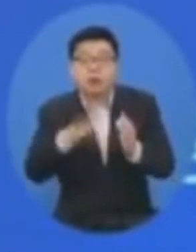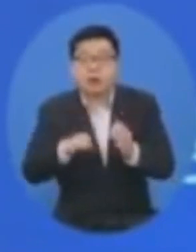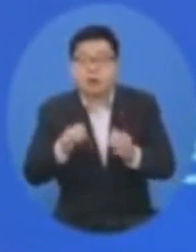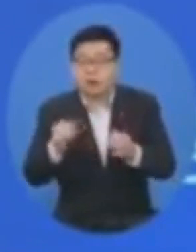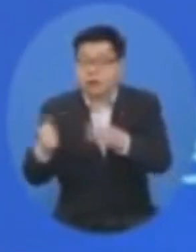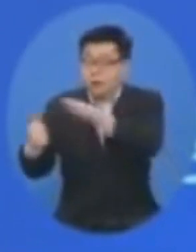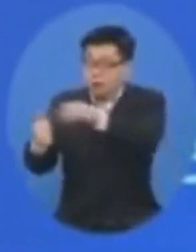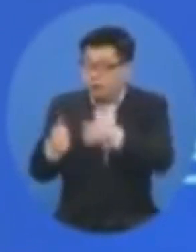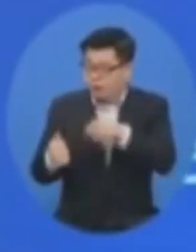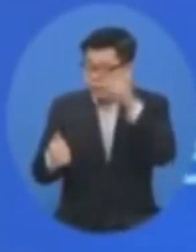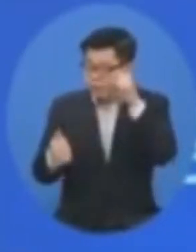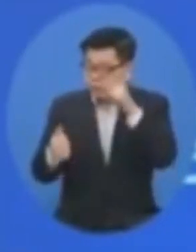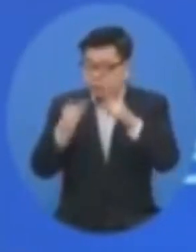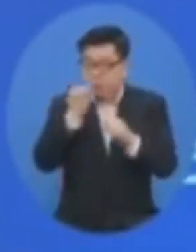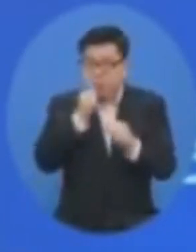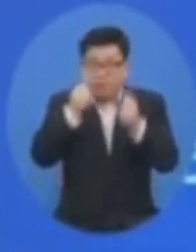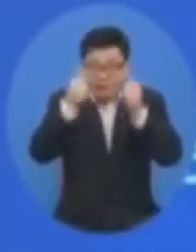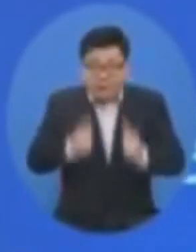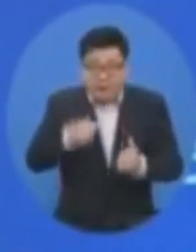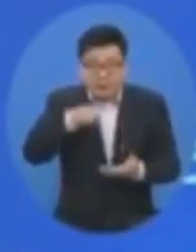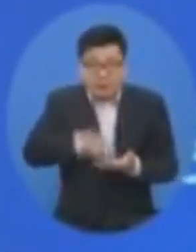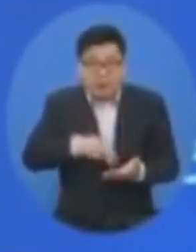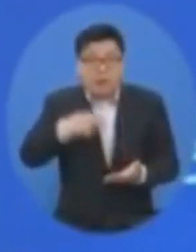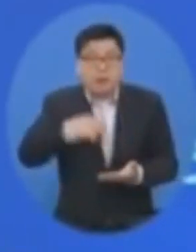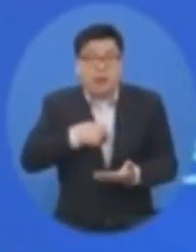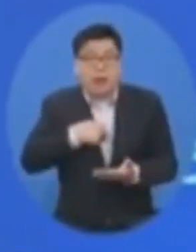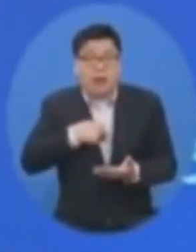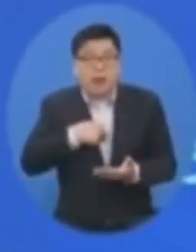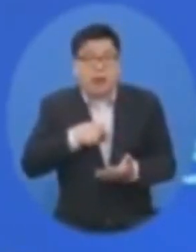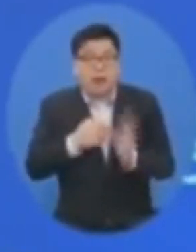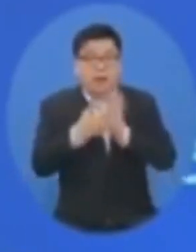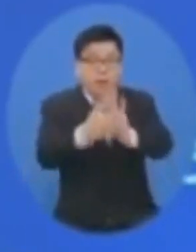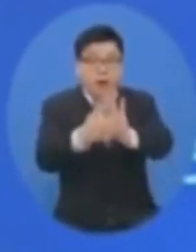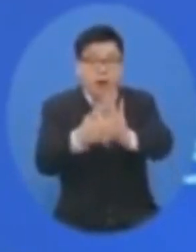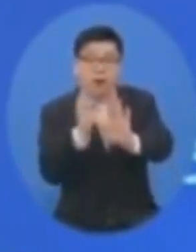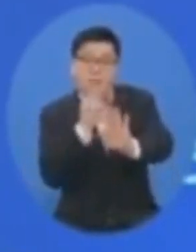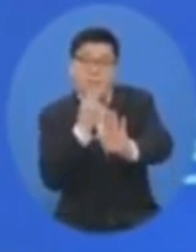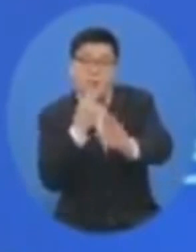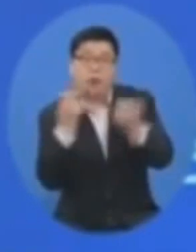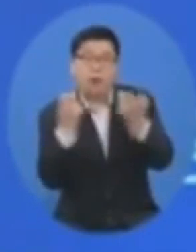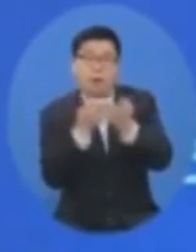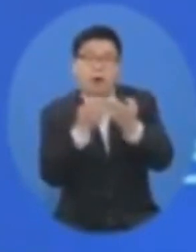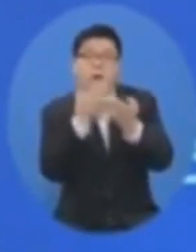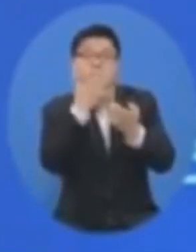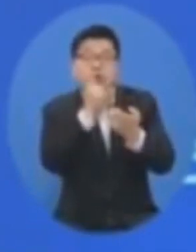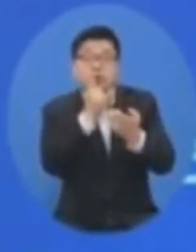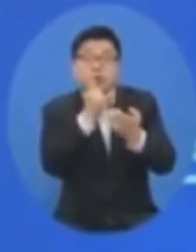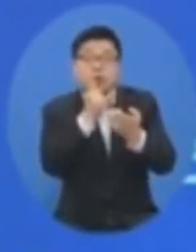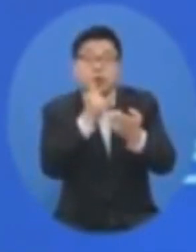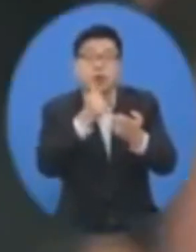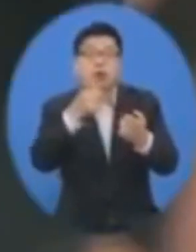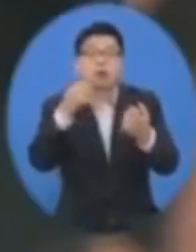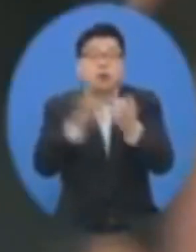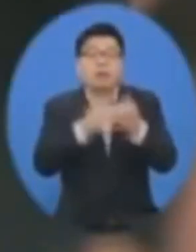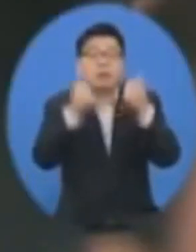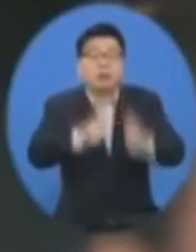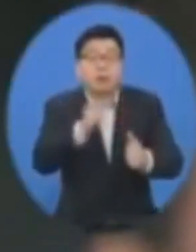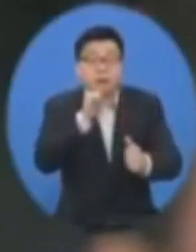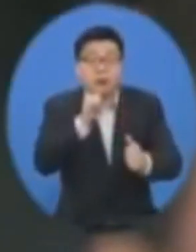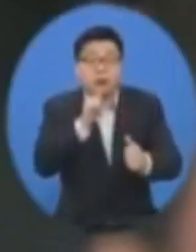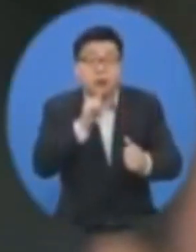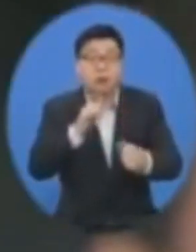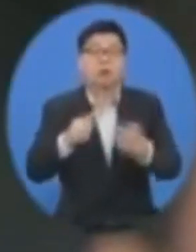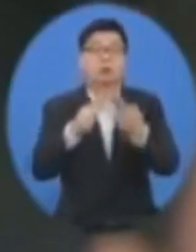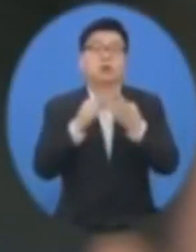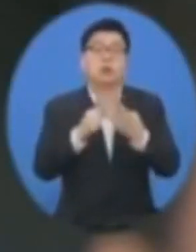피의자가 오락가락 변명을 하는 것은 자기 형사소송법은 권리입니다. 그걸 확정하는 게 재판입니다. 그리고 세 번째,